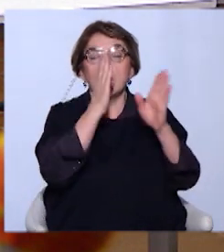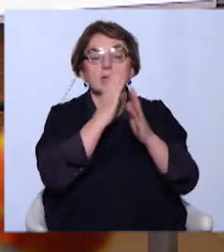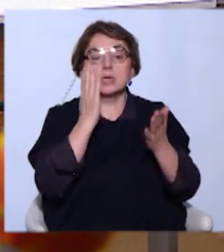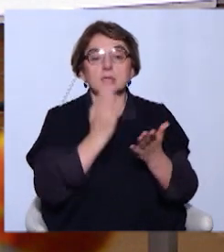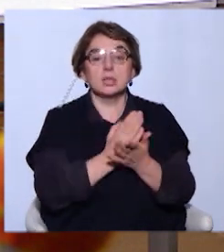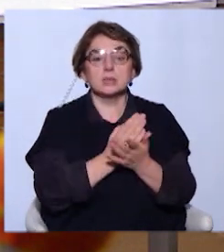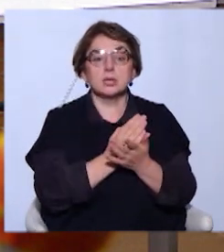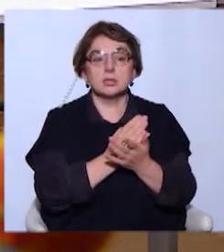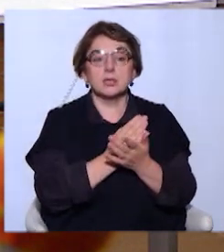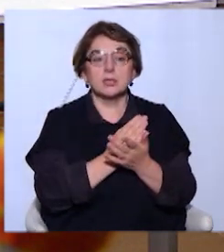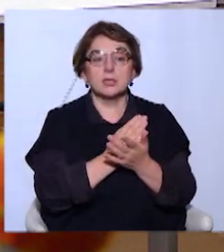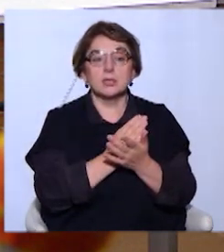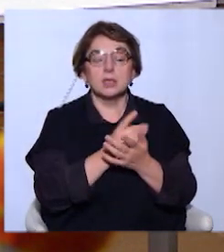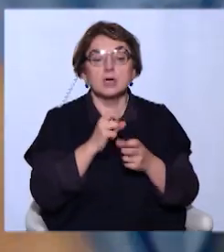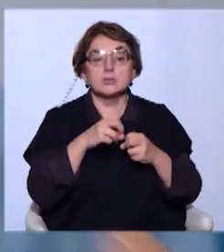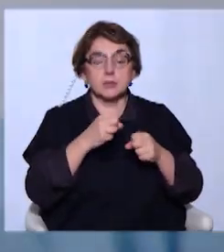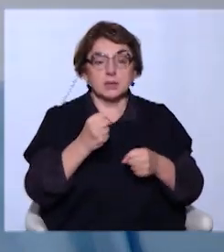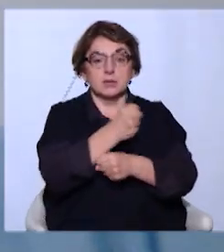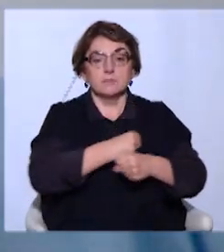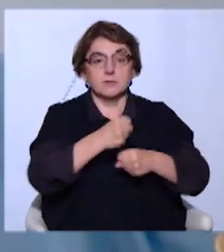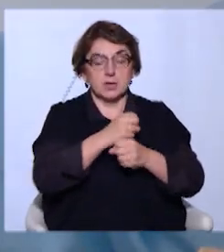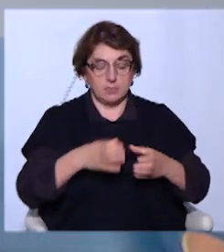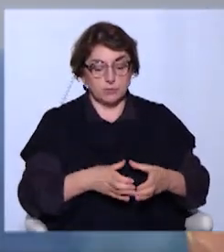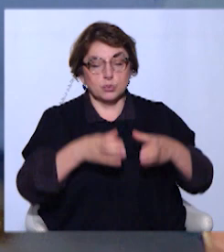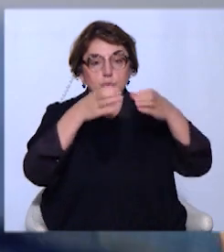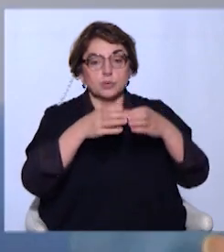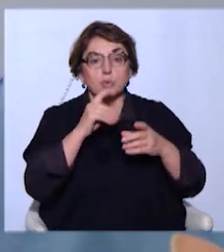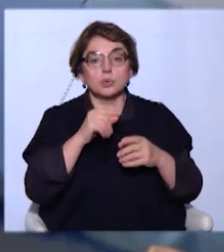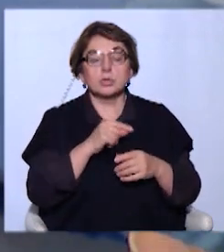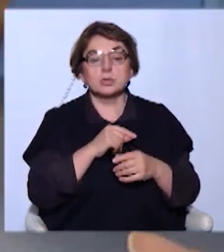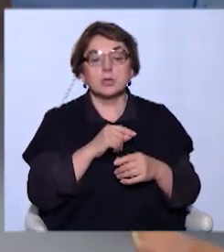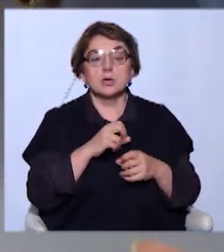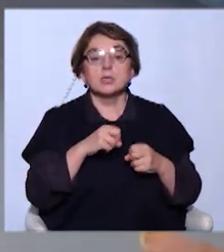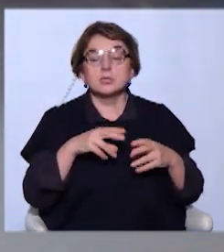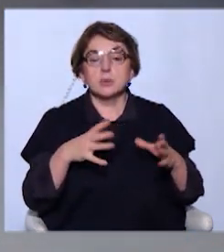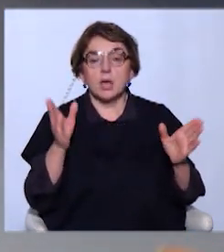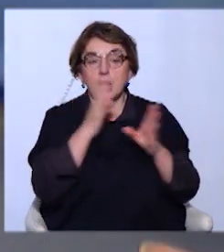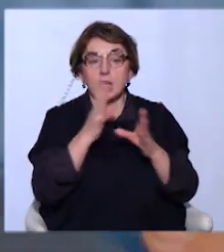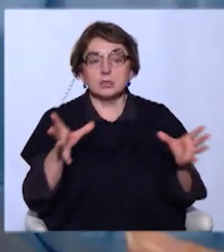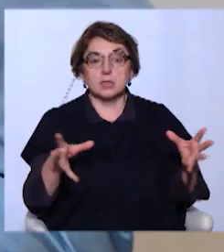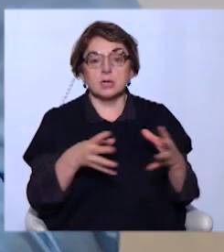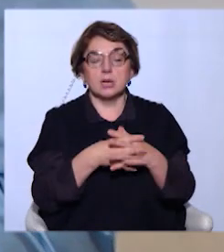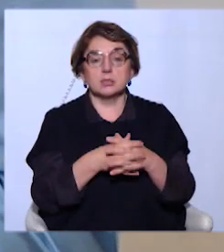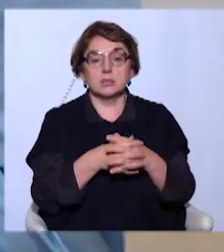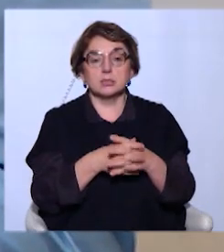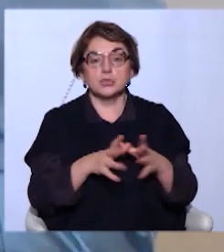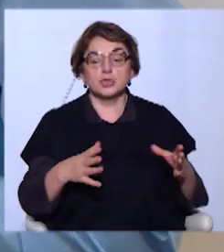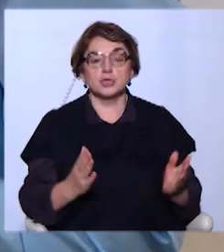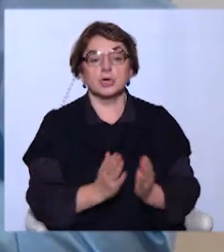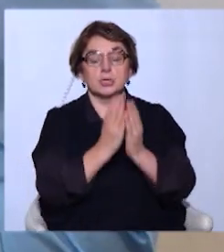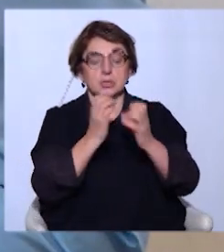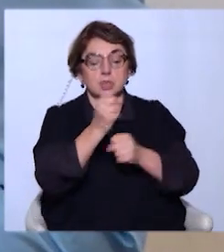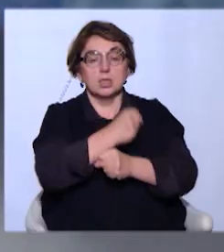როდესაც ჰაერთან ერთად, ეს წარმოვიდგინო თითქოს არის ძრავის ტკუში. როდესაც საწვავი ჰაერთან